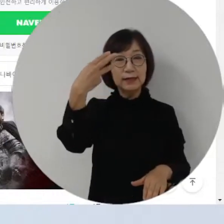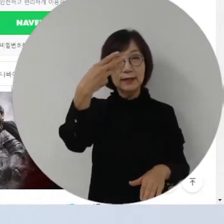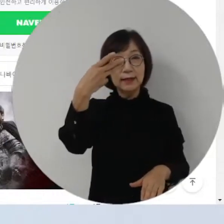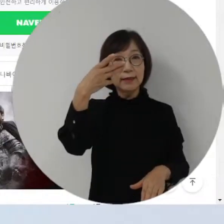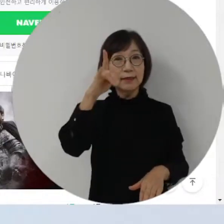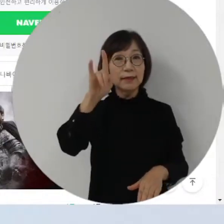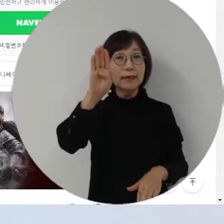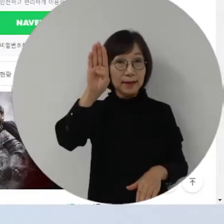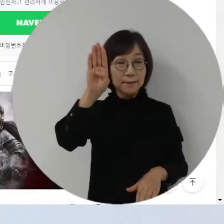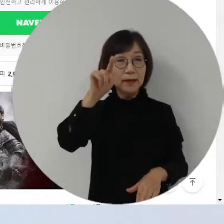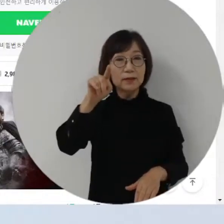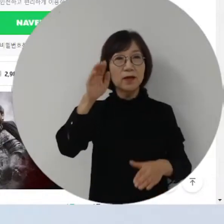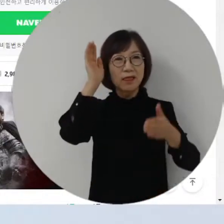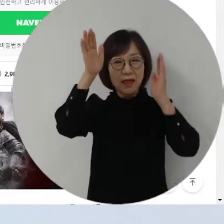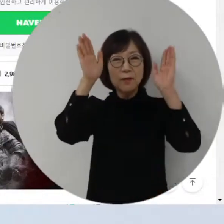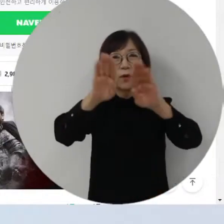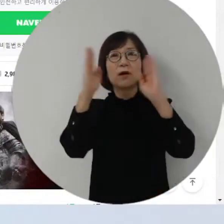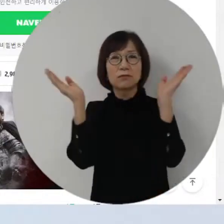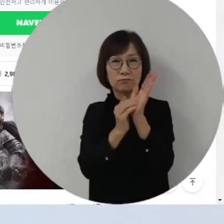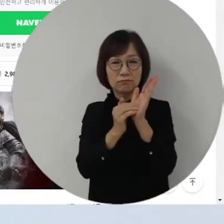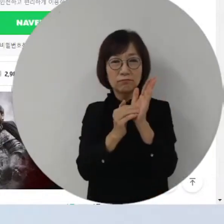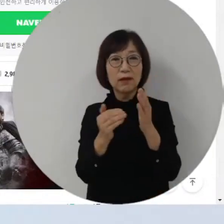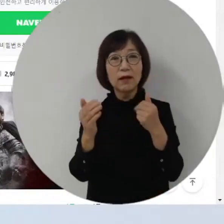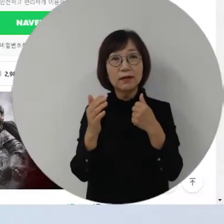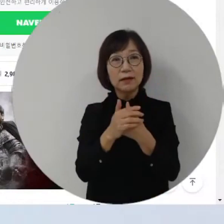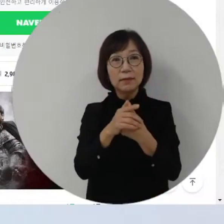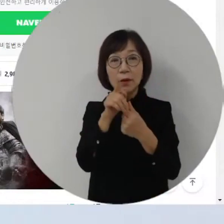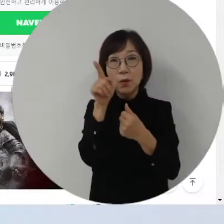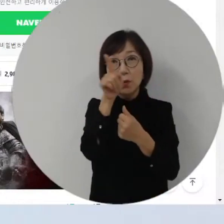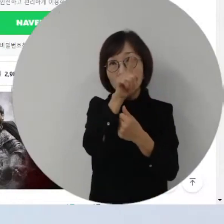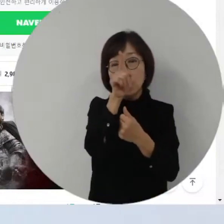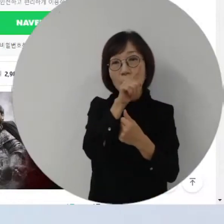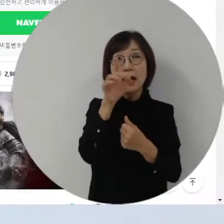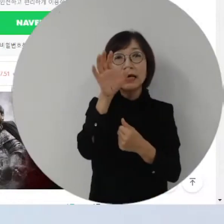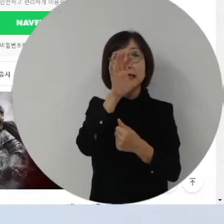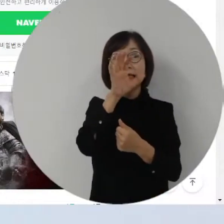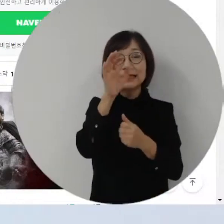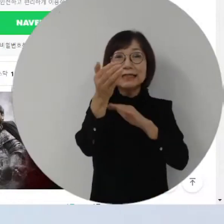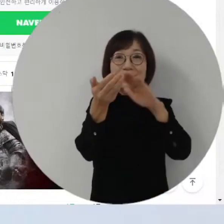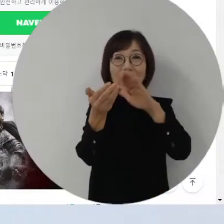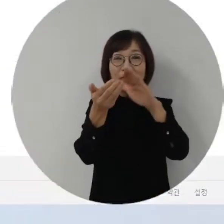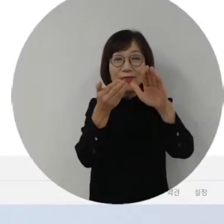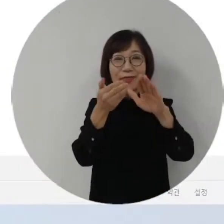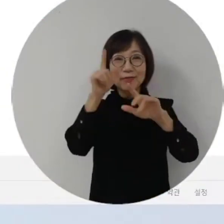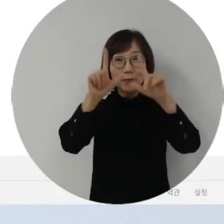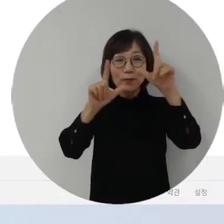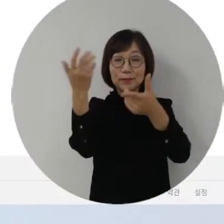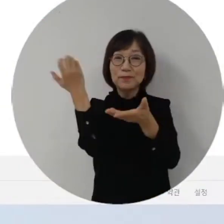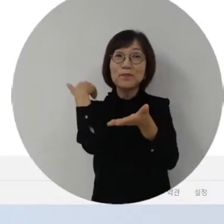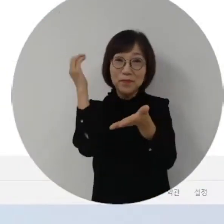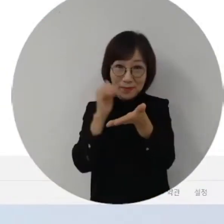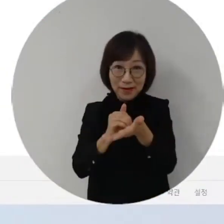탭 제목 밑에 있는 이전 화면으로 가기 화살표 버튼을 클릭을 해줍니다.